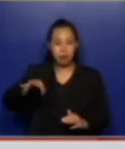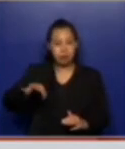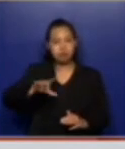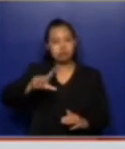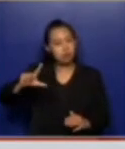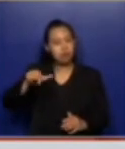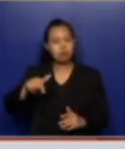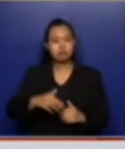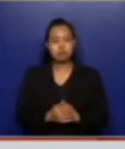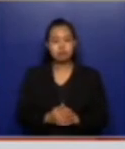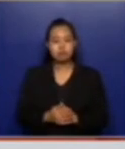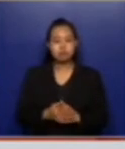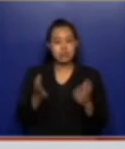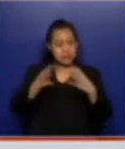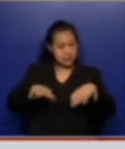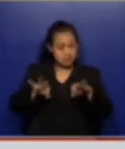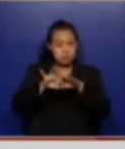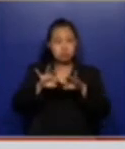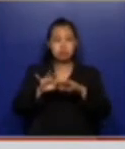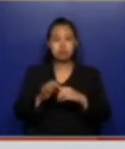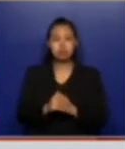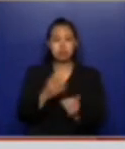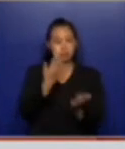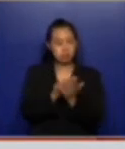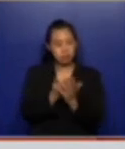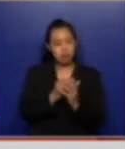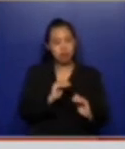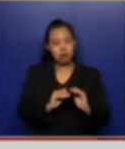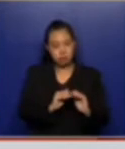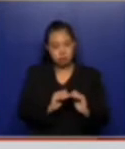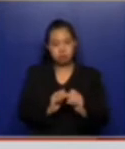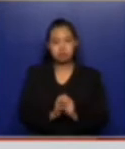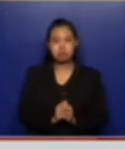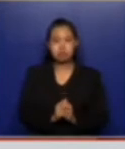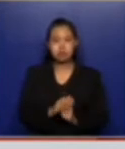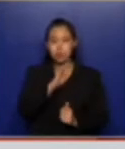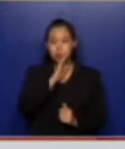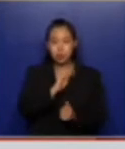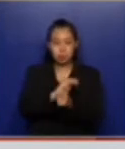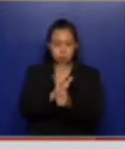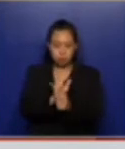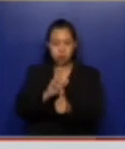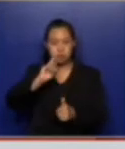ท่านบอกว่าจะต้องจำเป็นนะครับเพื่อเก็บไว้ในอาจจะมีไวรัสโคโรนาเข้